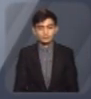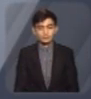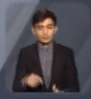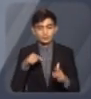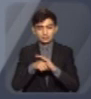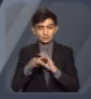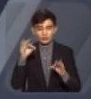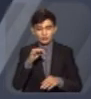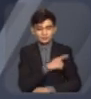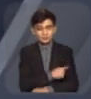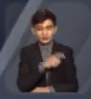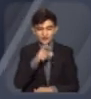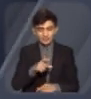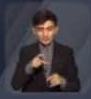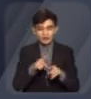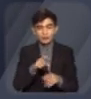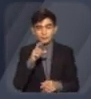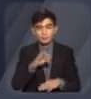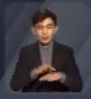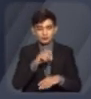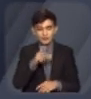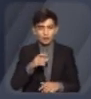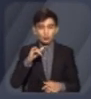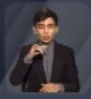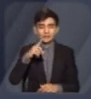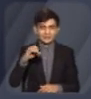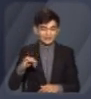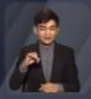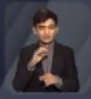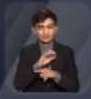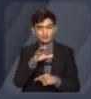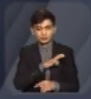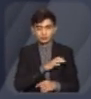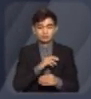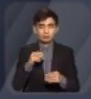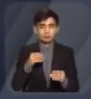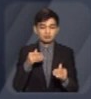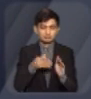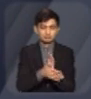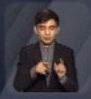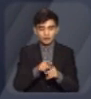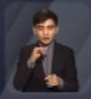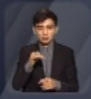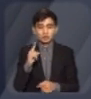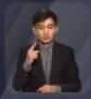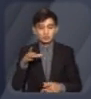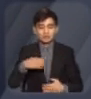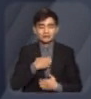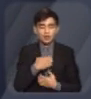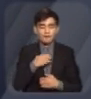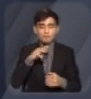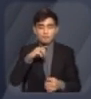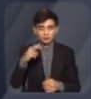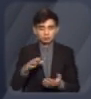Претензия пациентки. Расиму Темирбаеву отправили на платное УЗИ. Почему? Ведь в рамках обязательного медстрахования эта услуга